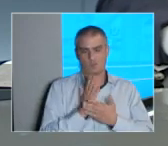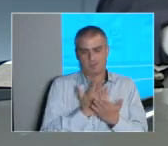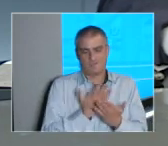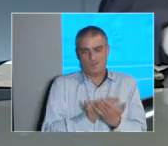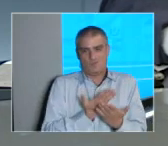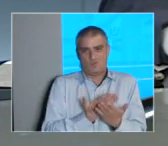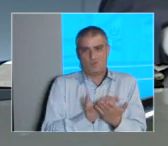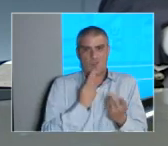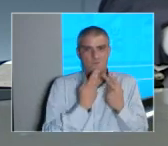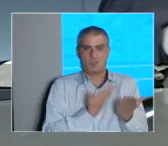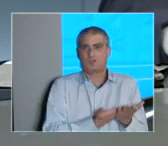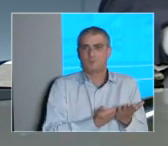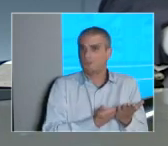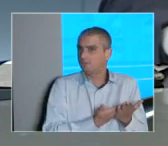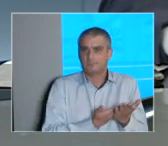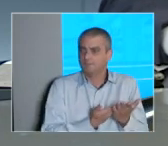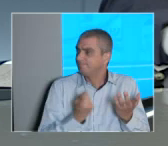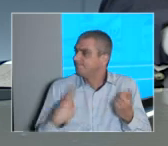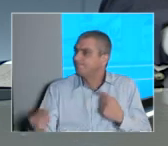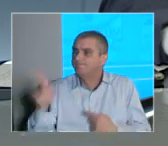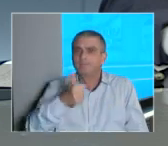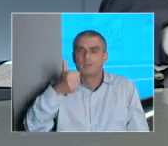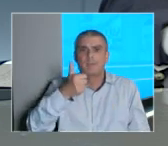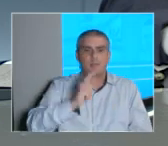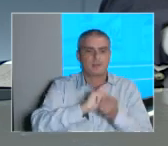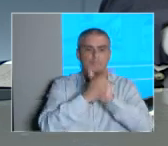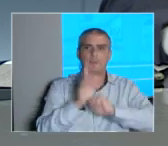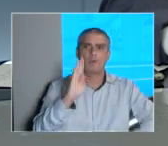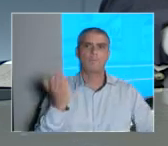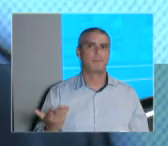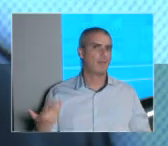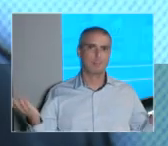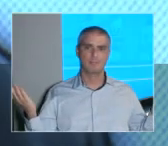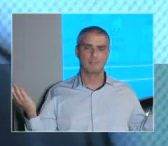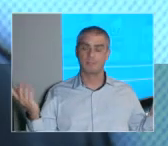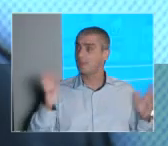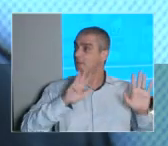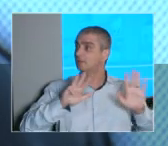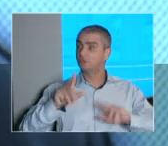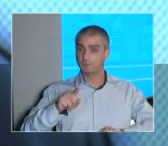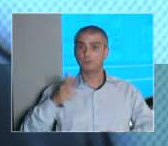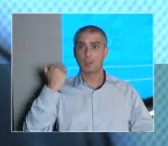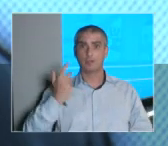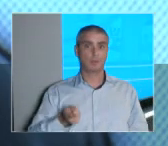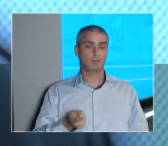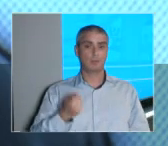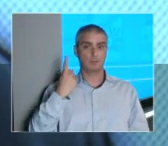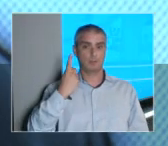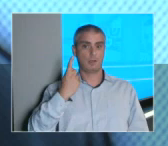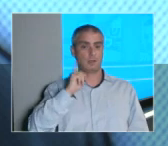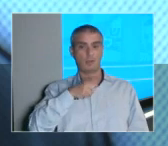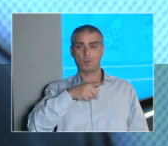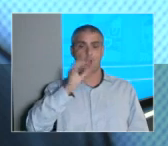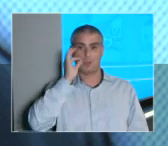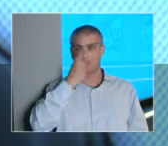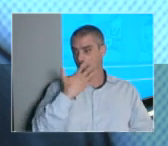הוכח במבחן התוצאה. אתה לא רואה היום אף מנהיג שנכנס לנעליים של נתניהו. קודם כל, ב-99 היה אחד כזה, כי הוא לא